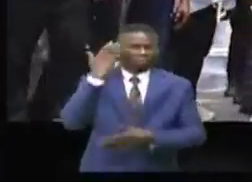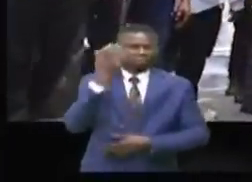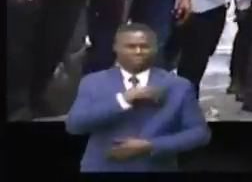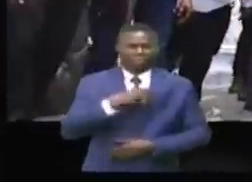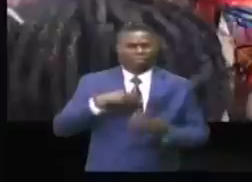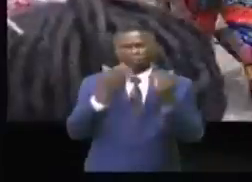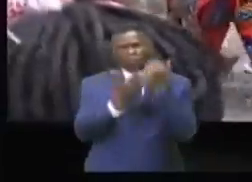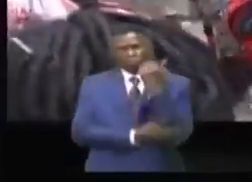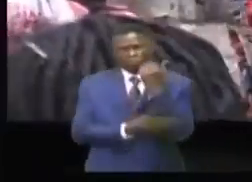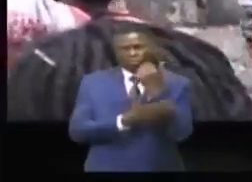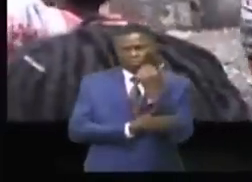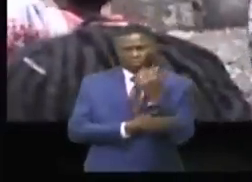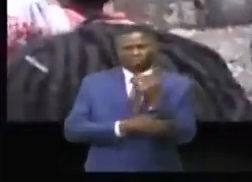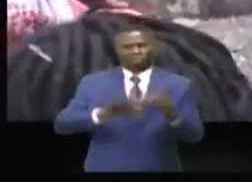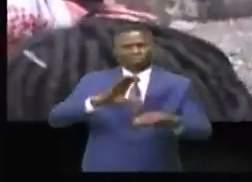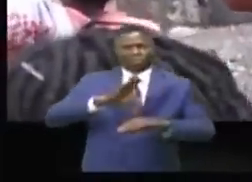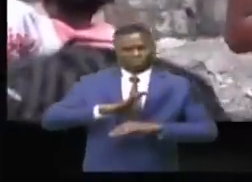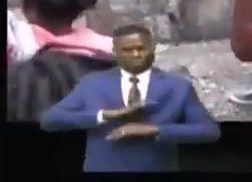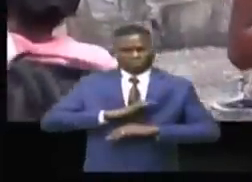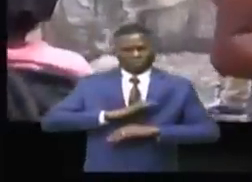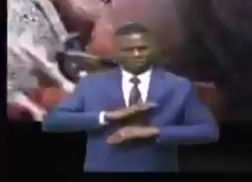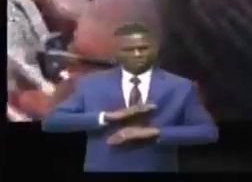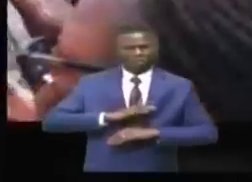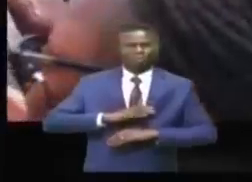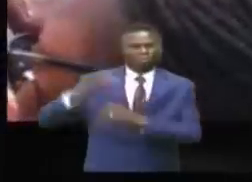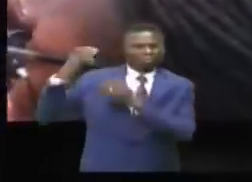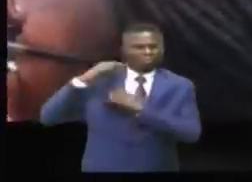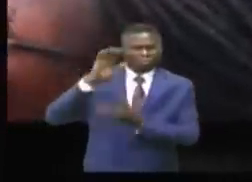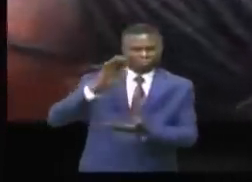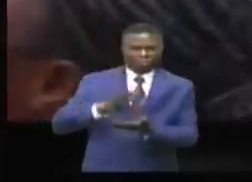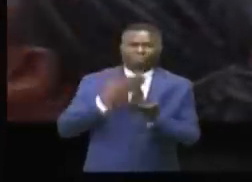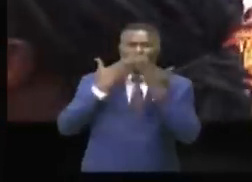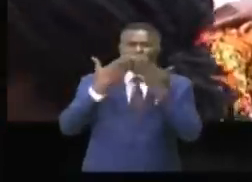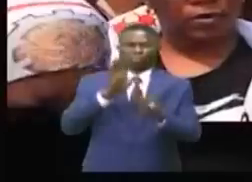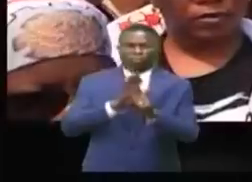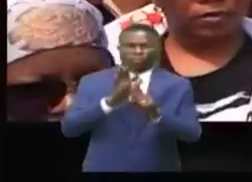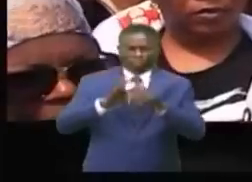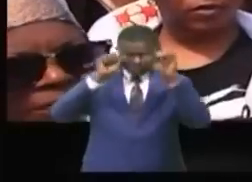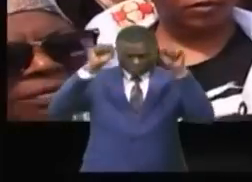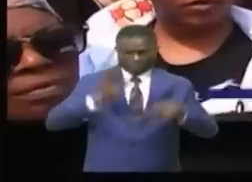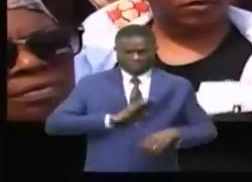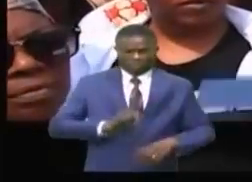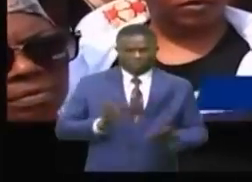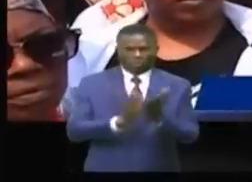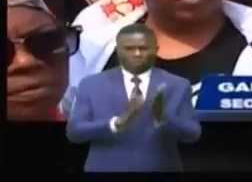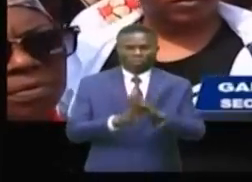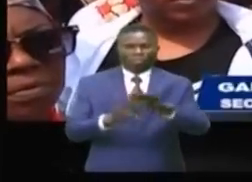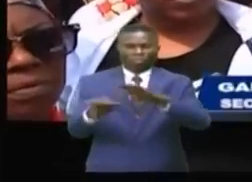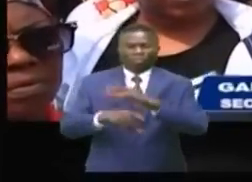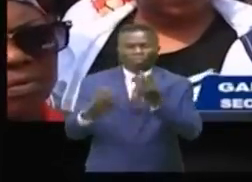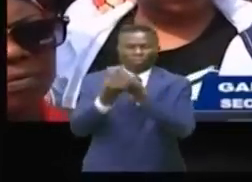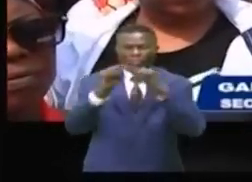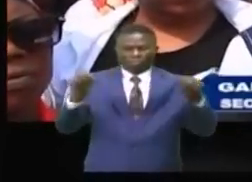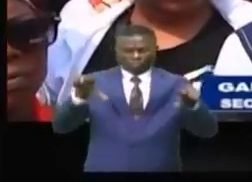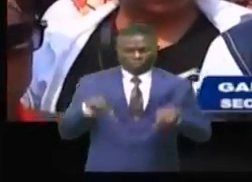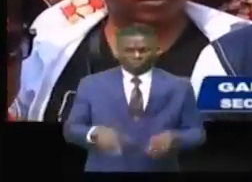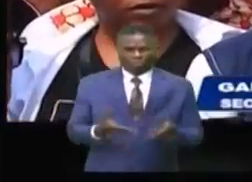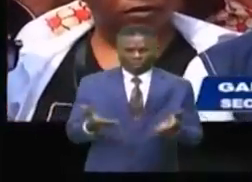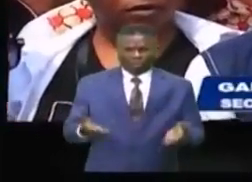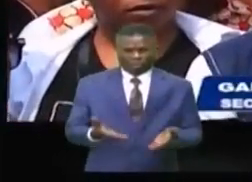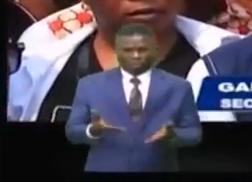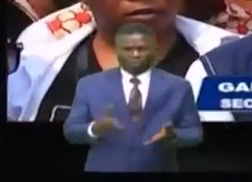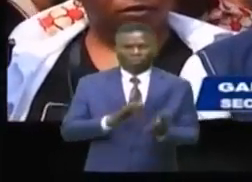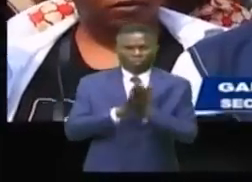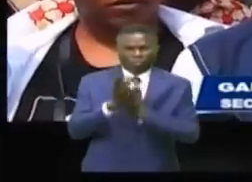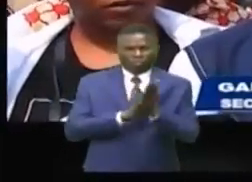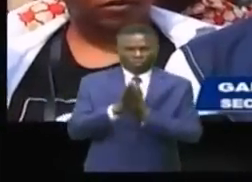d'élèves en soulageant leur charge. Je remercie le chef de l'État, Félix Antoine Tshisekedi, pour la gratuité qui est effective aujourd'hui dans notre pays. Et je